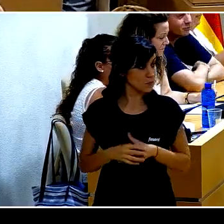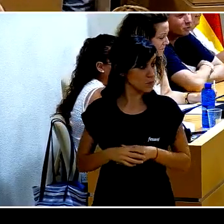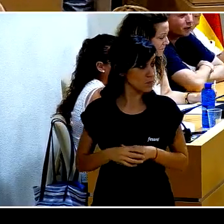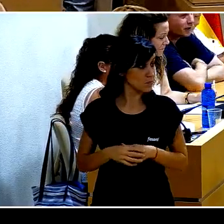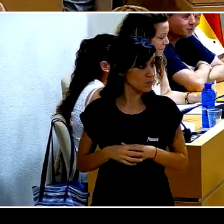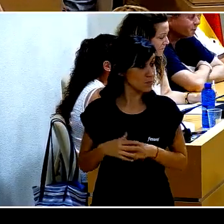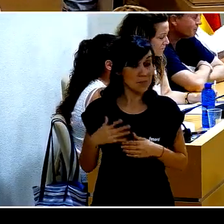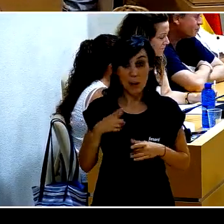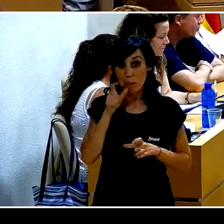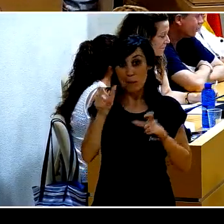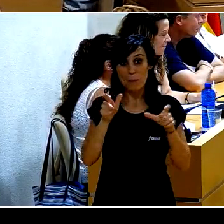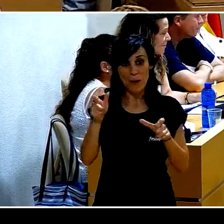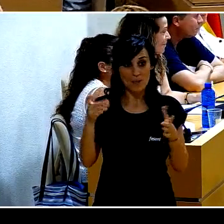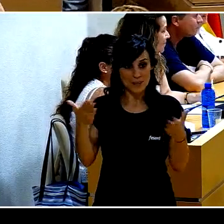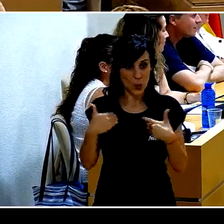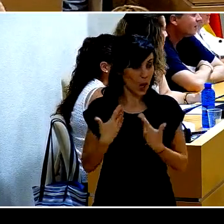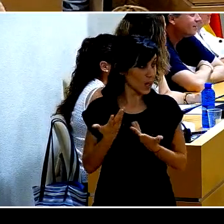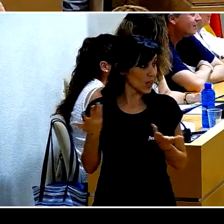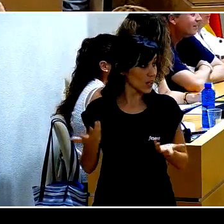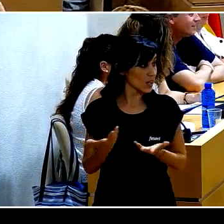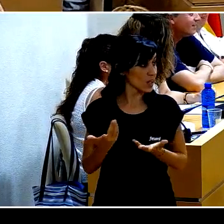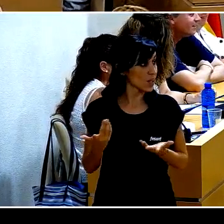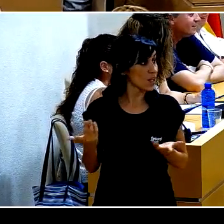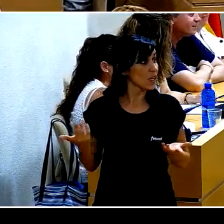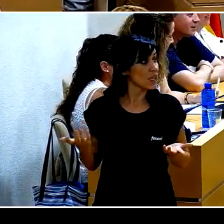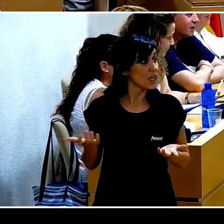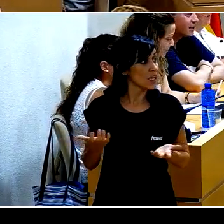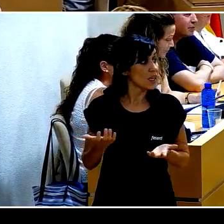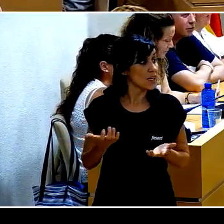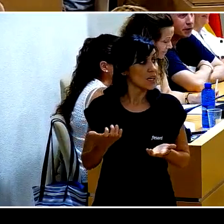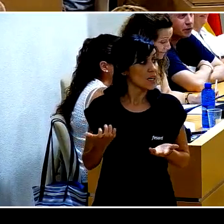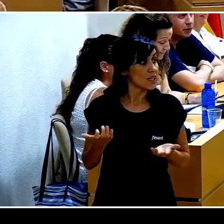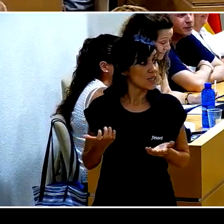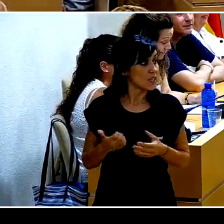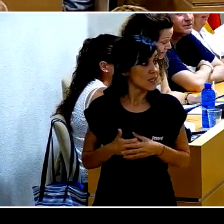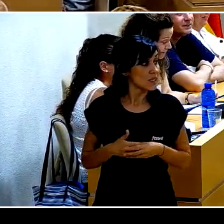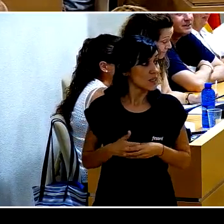M'he quedat sense paraules. Tenia una cosa que dir. Bueno, si... Bueno, trobé que estàs...